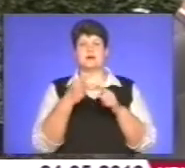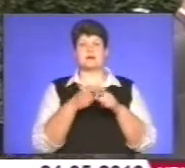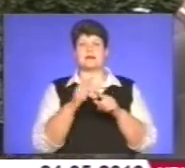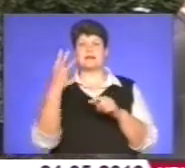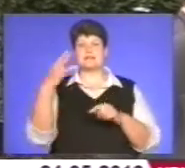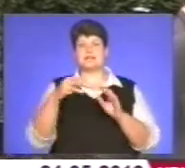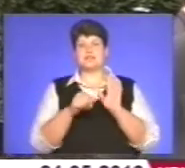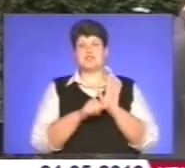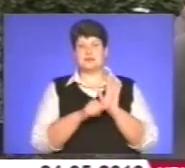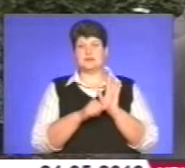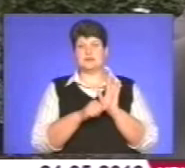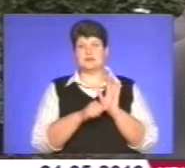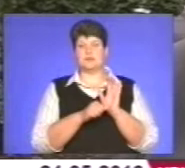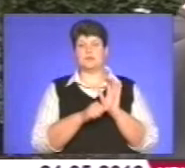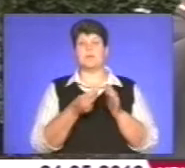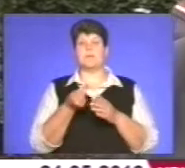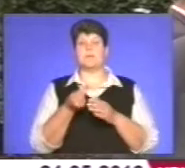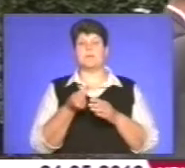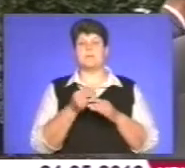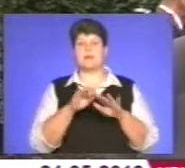18х36. Знову ж таки, плавательний басейн